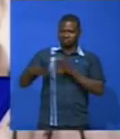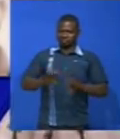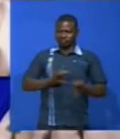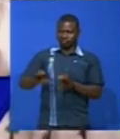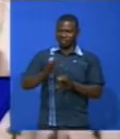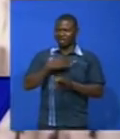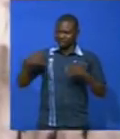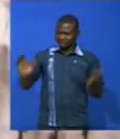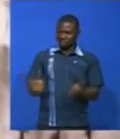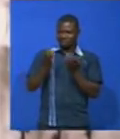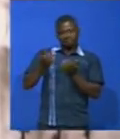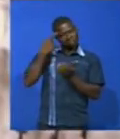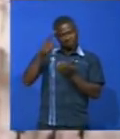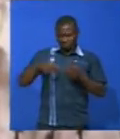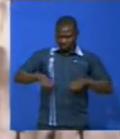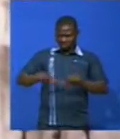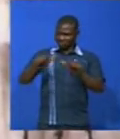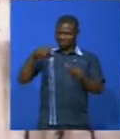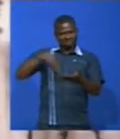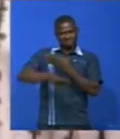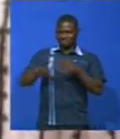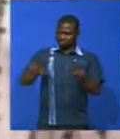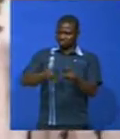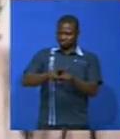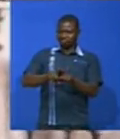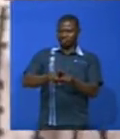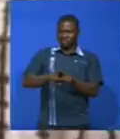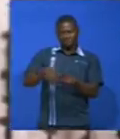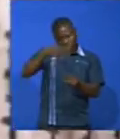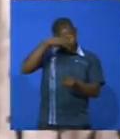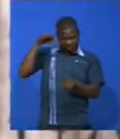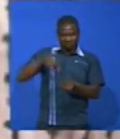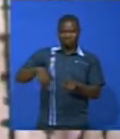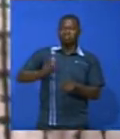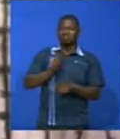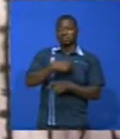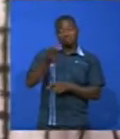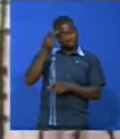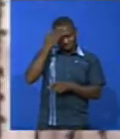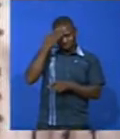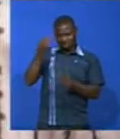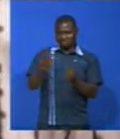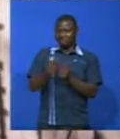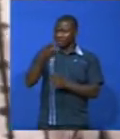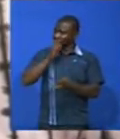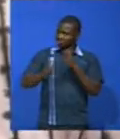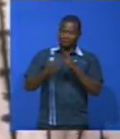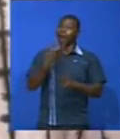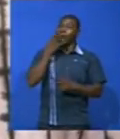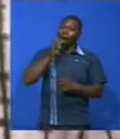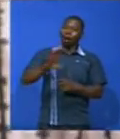encourager pour qu'ils continuent un peu dans ce sens-là. Parce que nous savons, avec la canicule et avec donc le